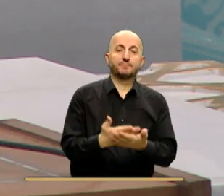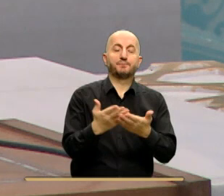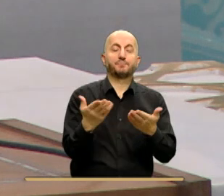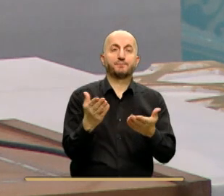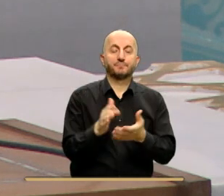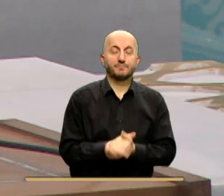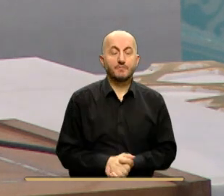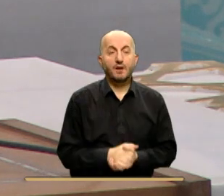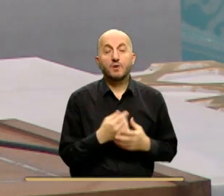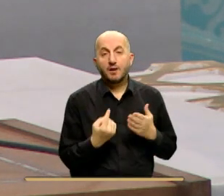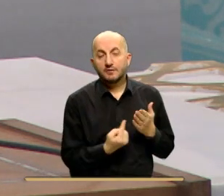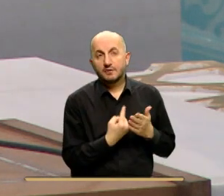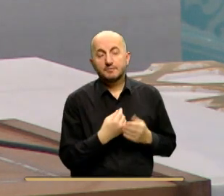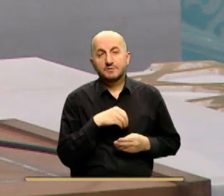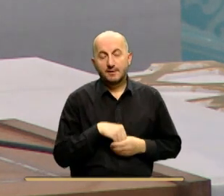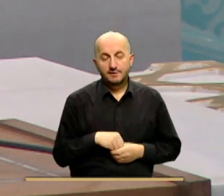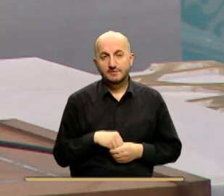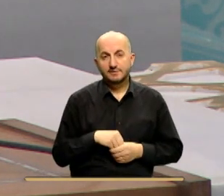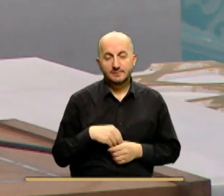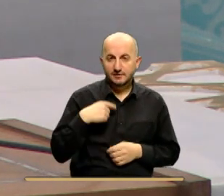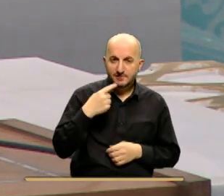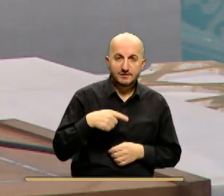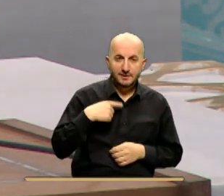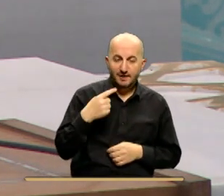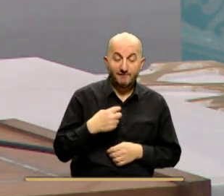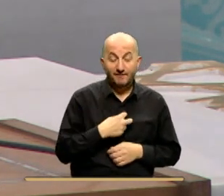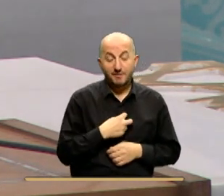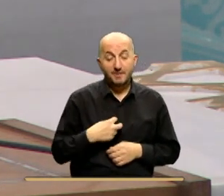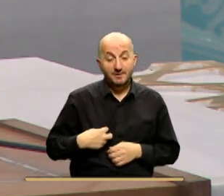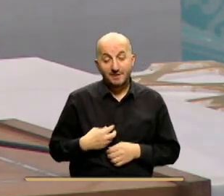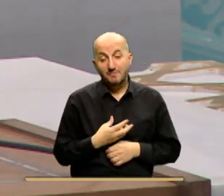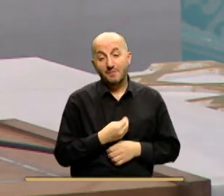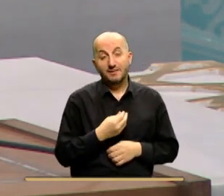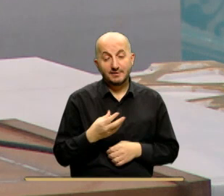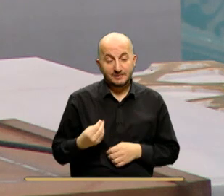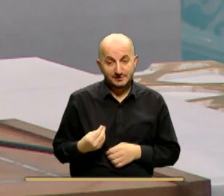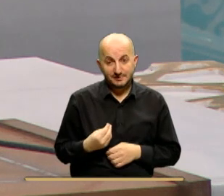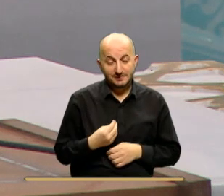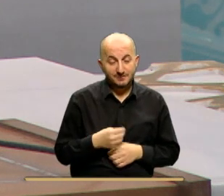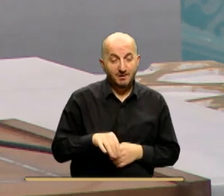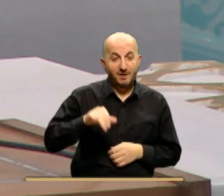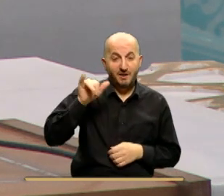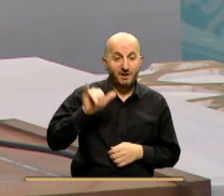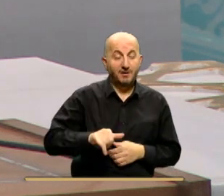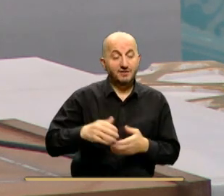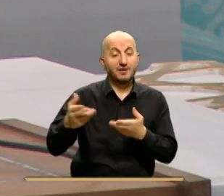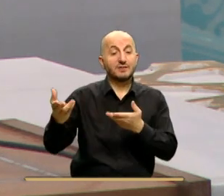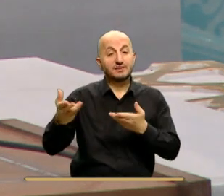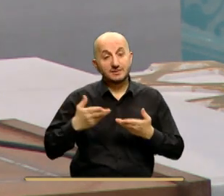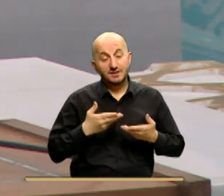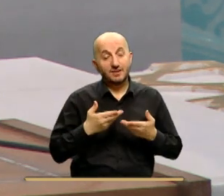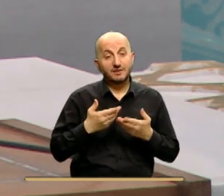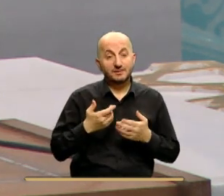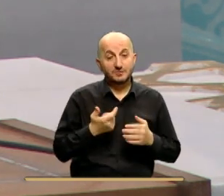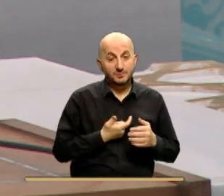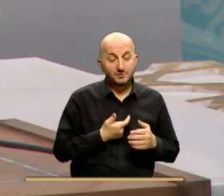tabii ki Kur'an'da zikredilen ve peygamberlerin bu hakka çağırıcı üslubu metodun